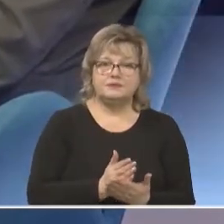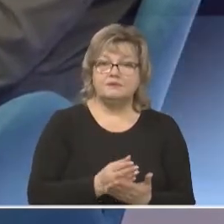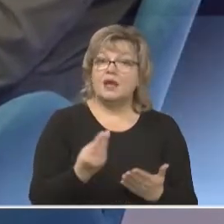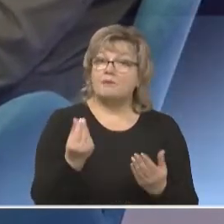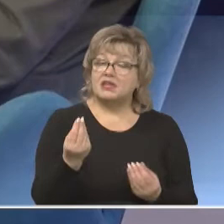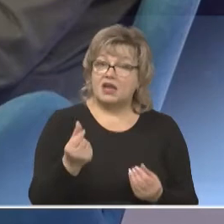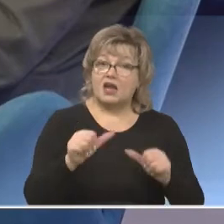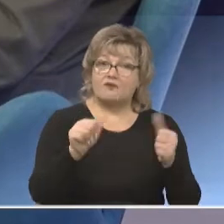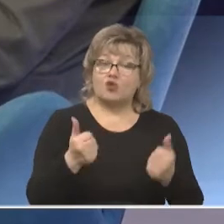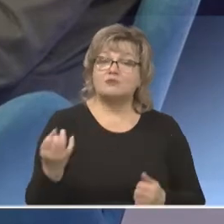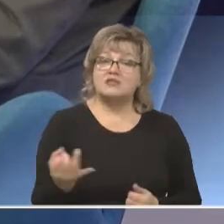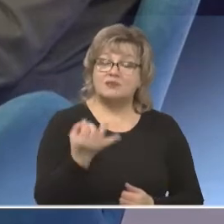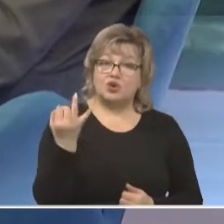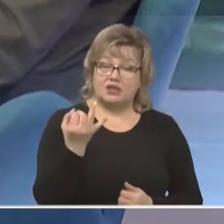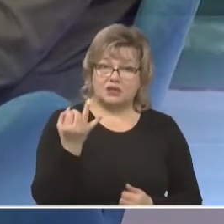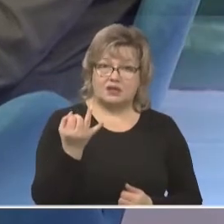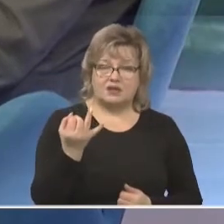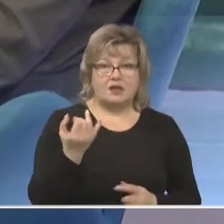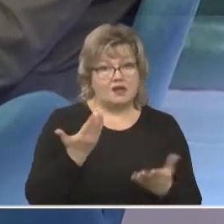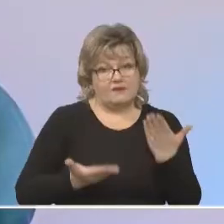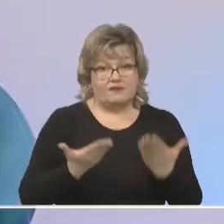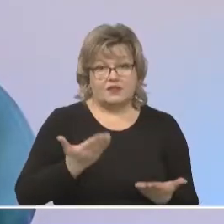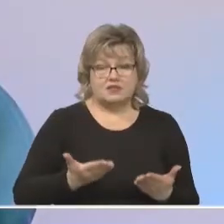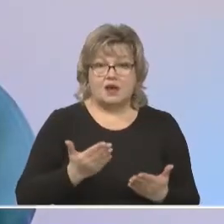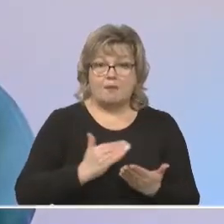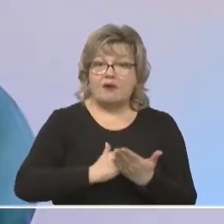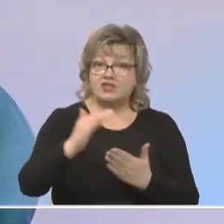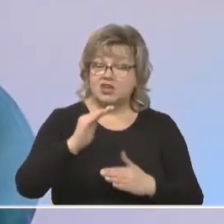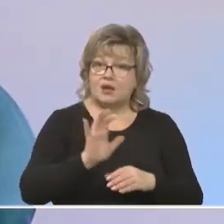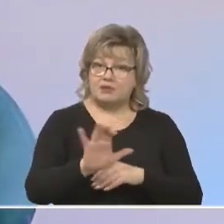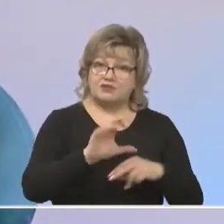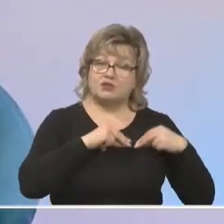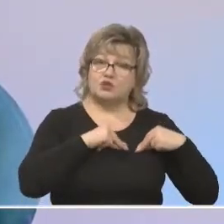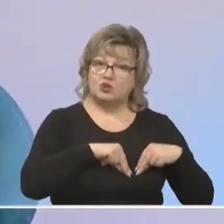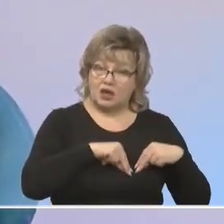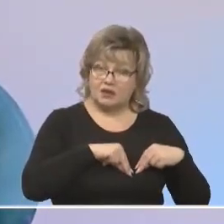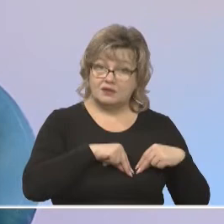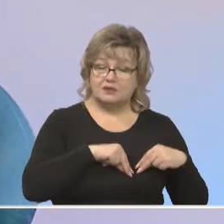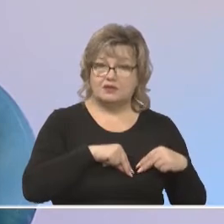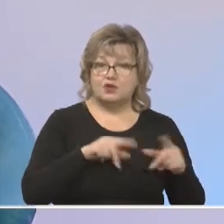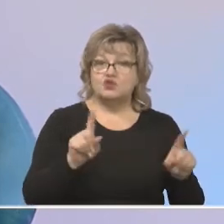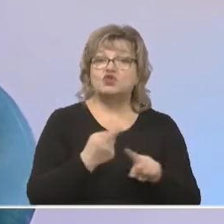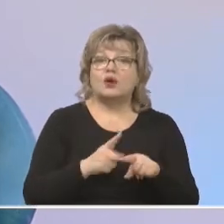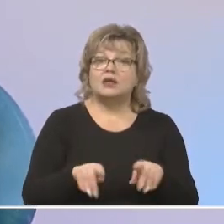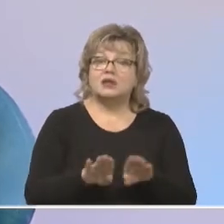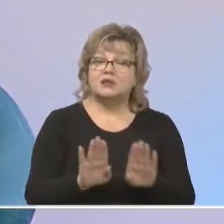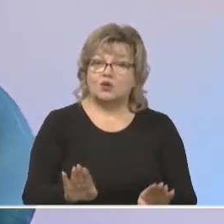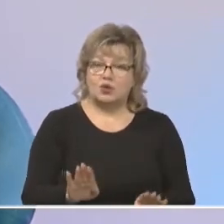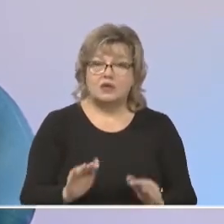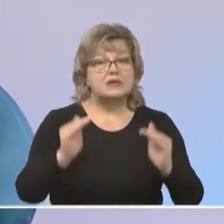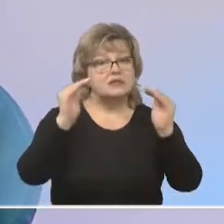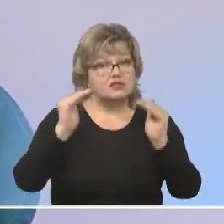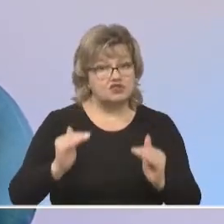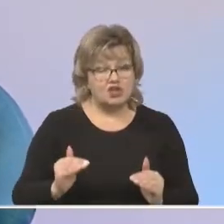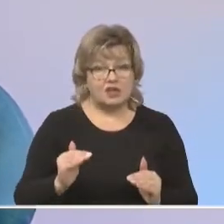материальные формы стимулирования, ведь повышение производительности труда, что это такое? Там снижение